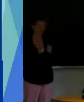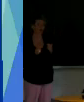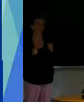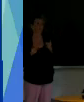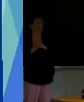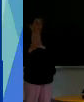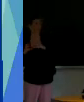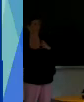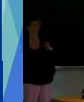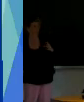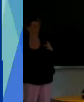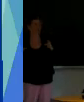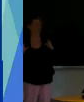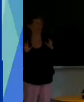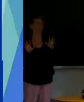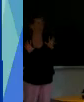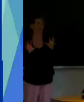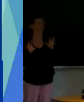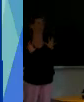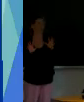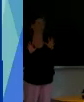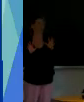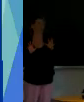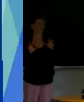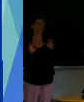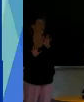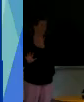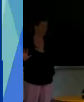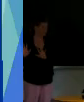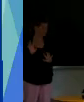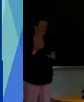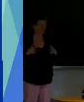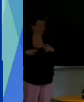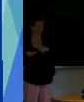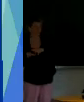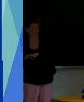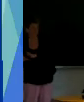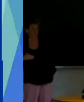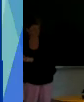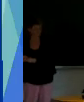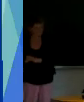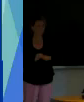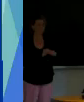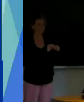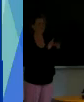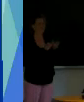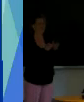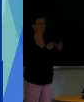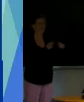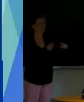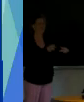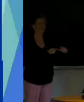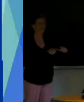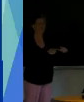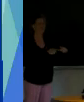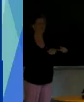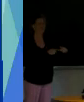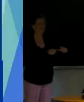ingegneria dell'informazione vengono fusi insieme. Nel secondo anno per costruire un percorso adatto, e lo vedete